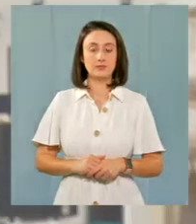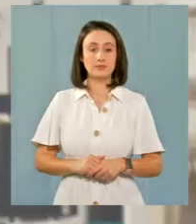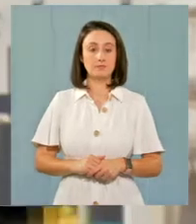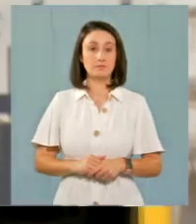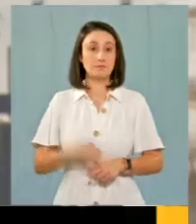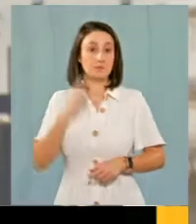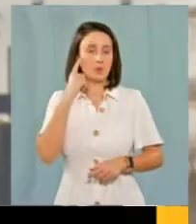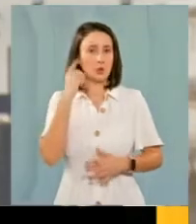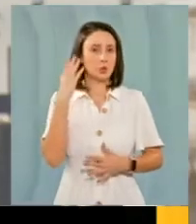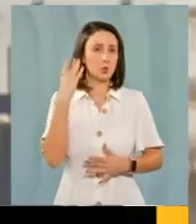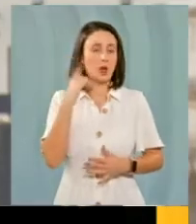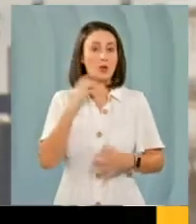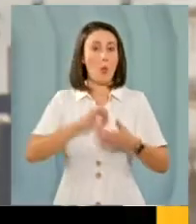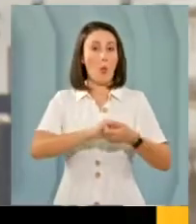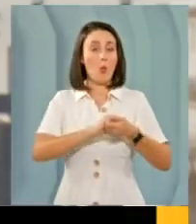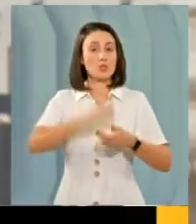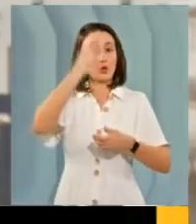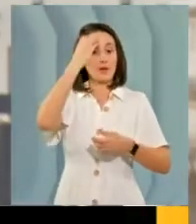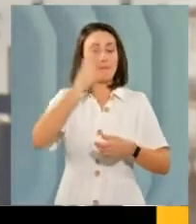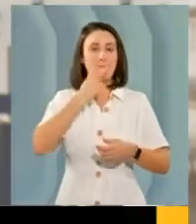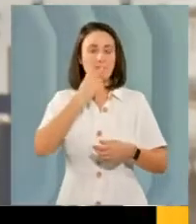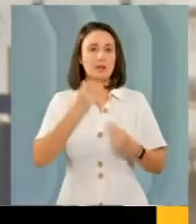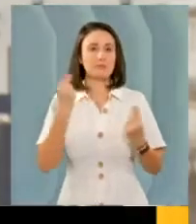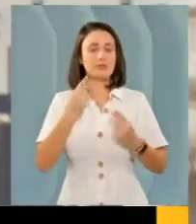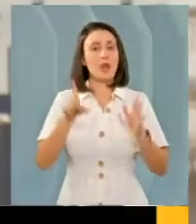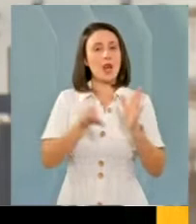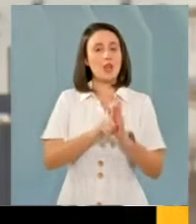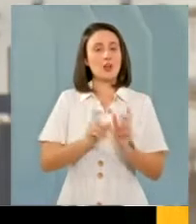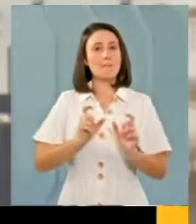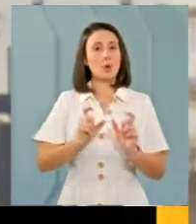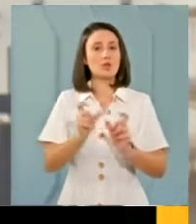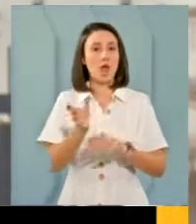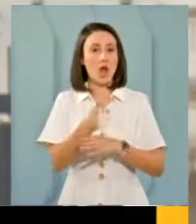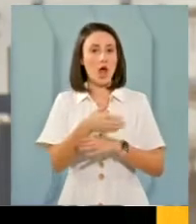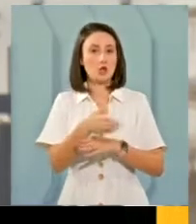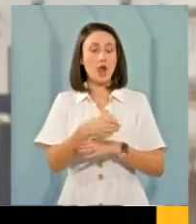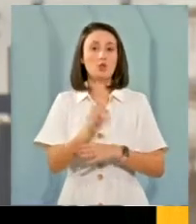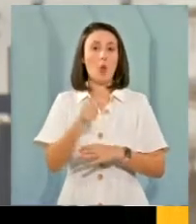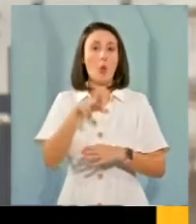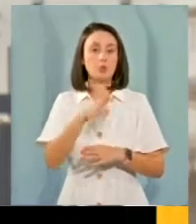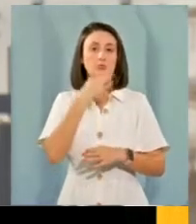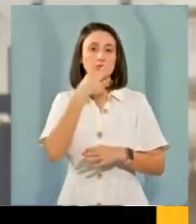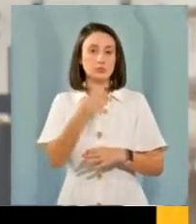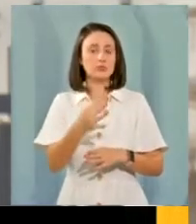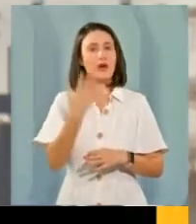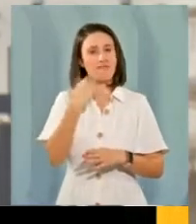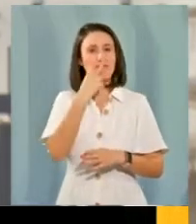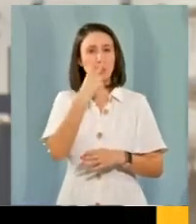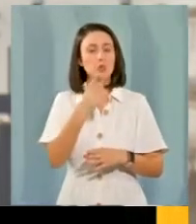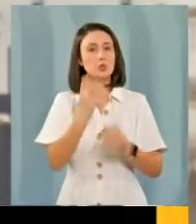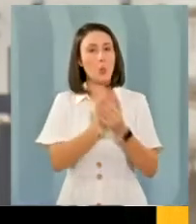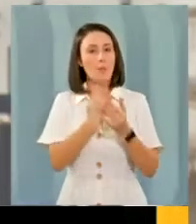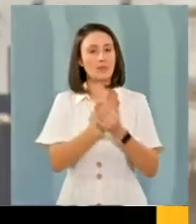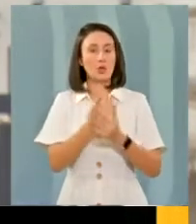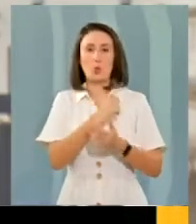Mister total în coaliția de guvernare în privința controversatelor legi ale siguranței naționale. Marcel Ciolacu spune că a văzut actele normative,